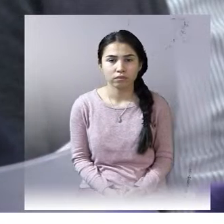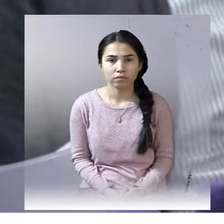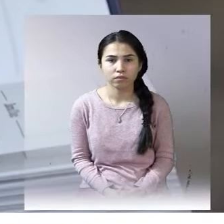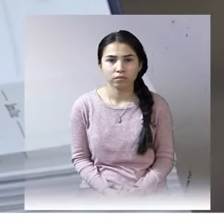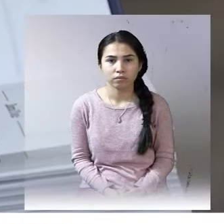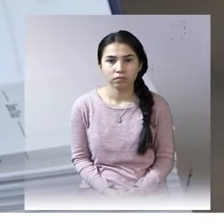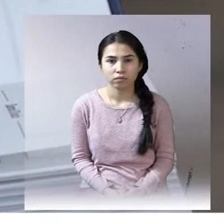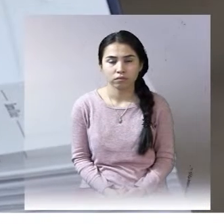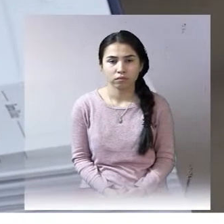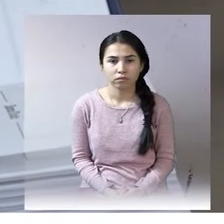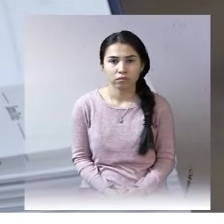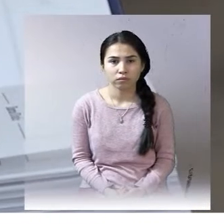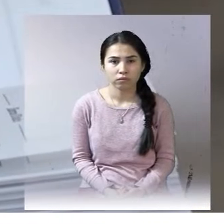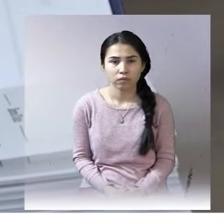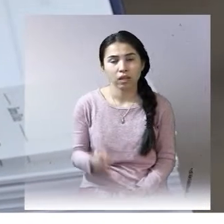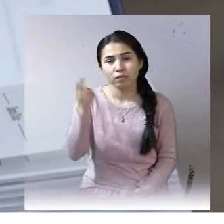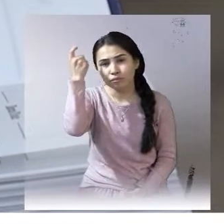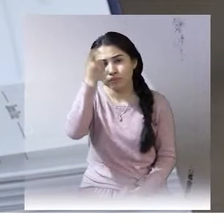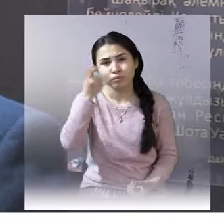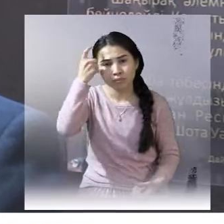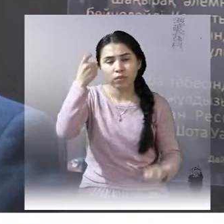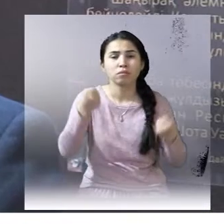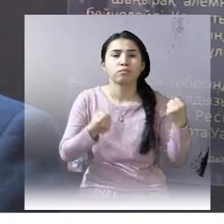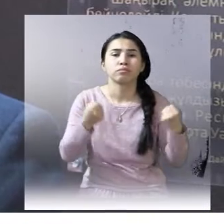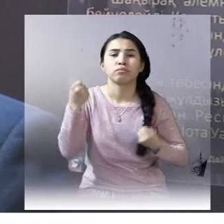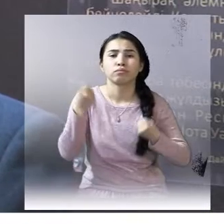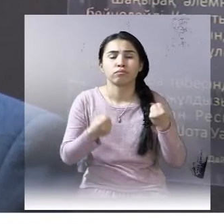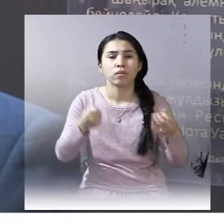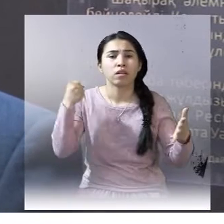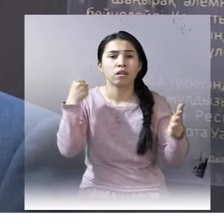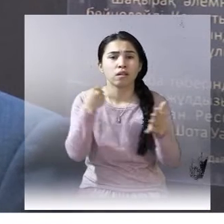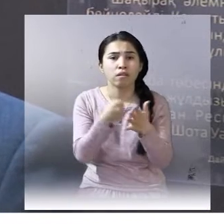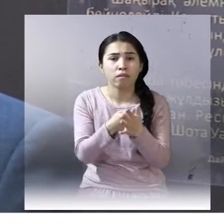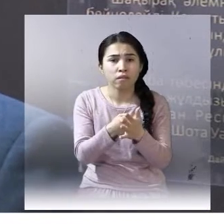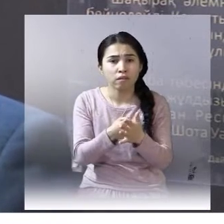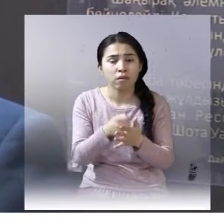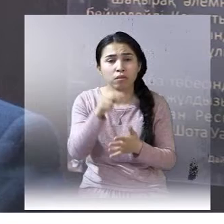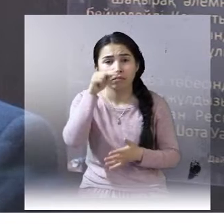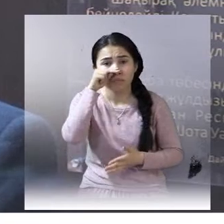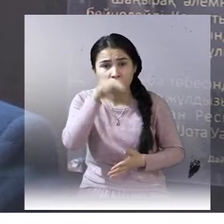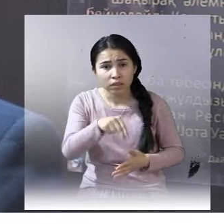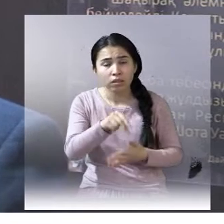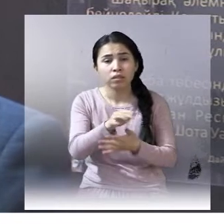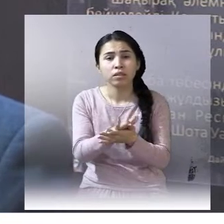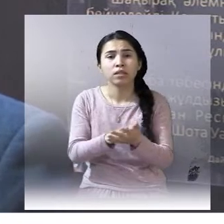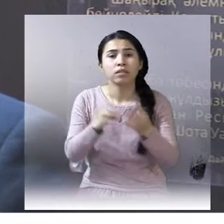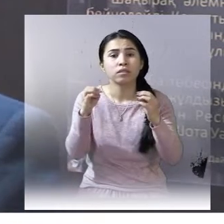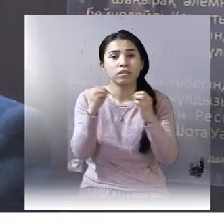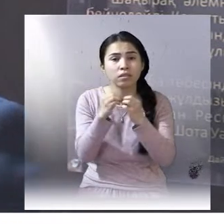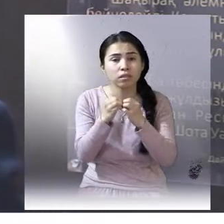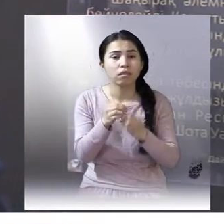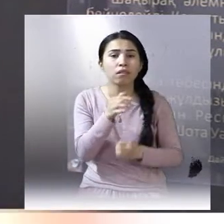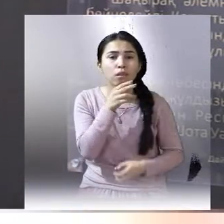немесе орындалмаса басшы тәртіптік жауапкершілікке тартылады. Бұл агенттіктің бастамасымен нормативтік құқықтық